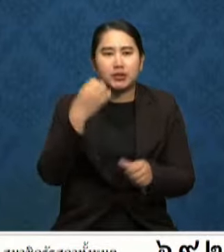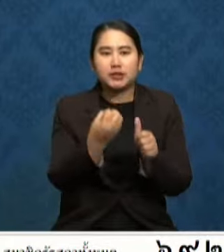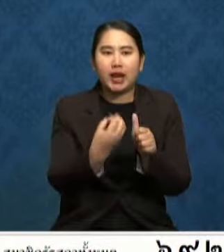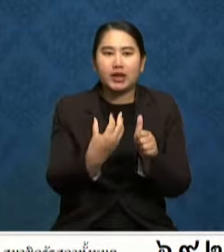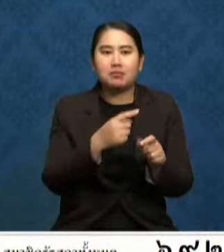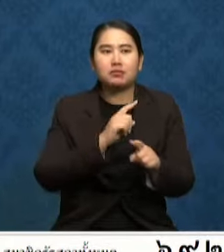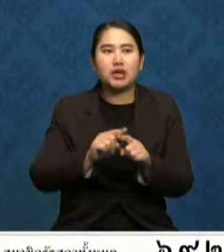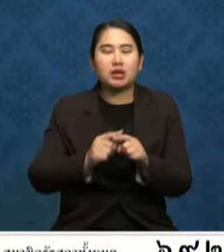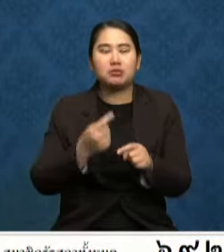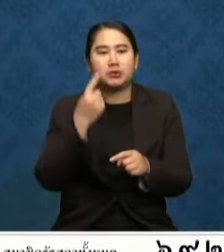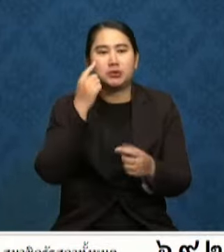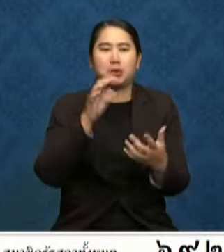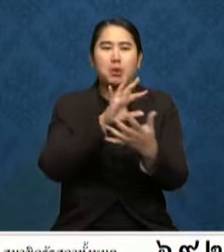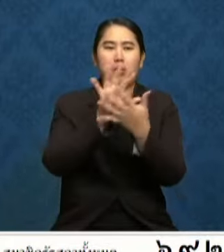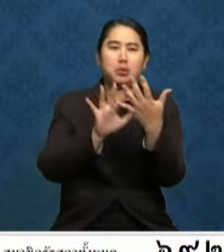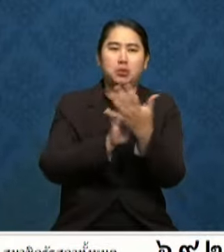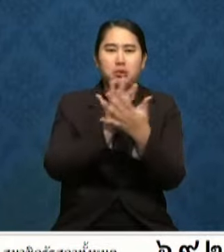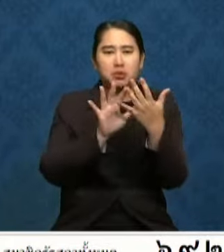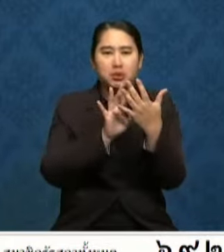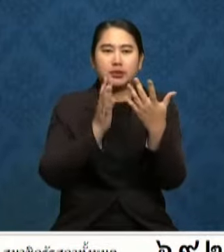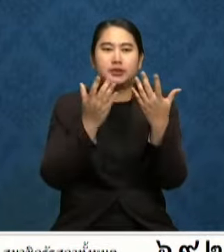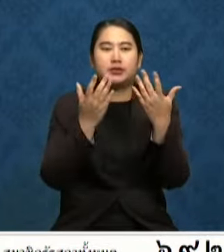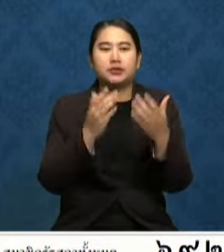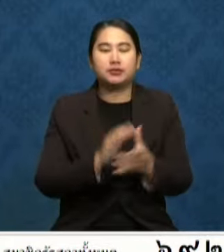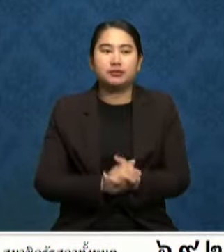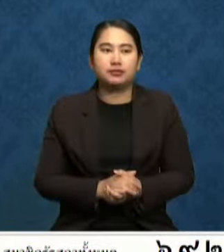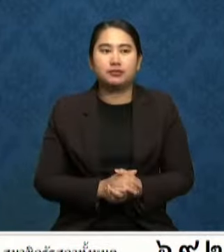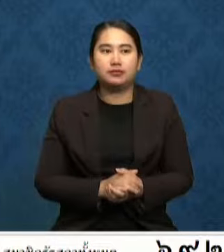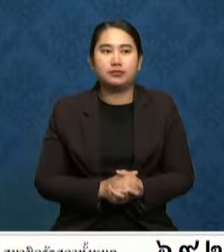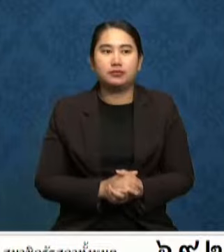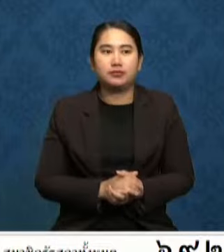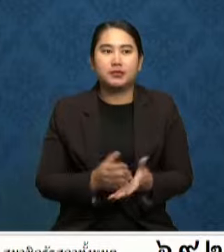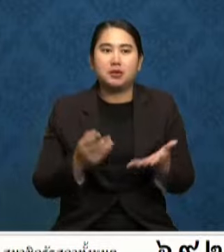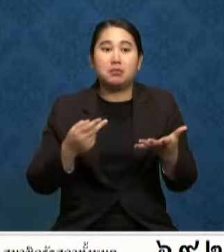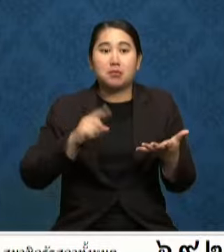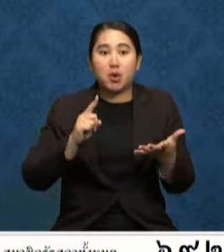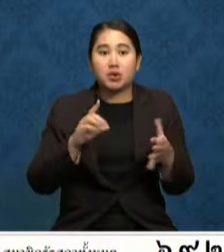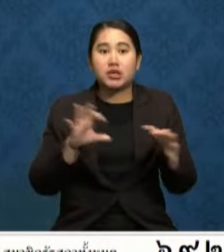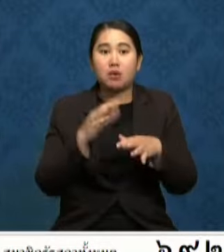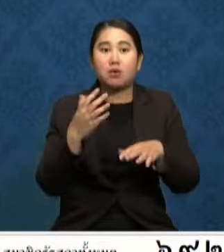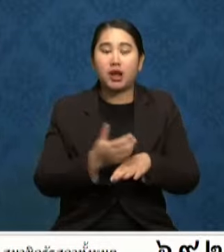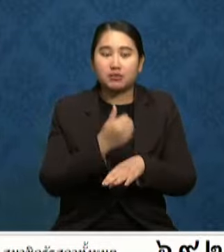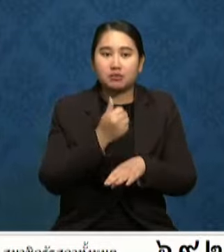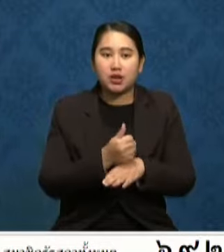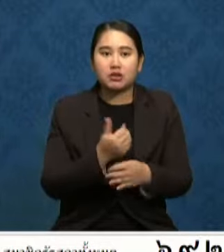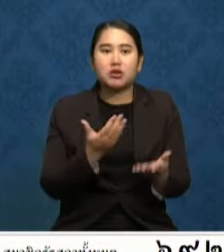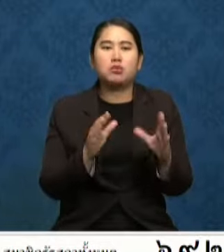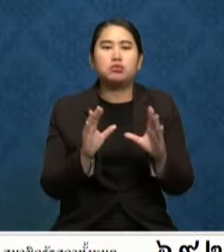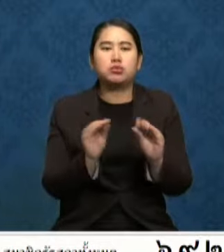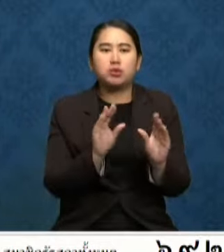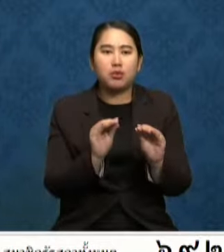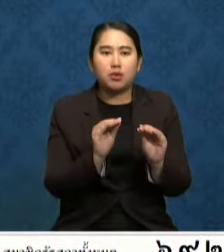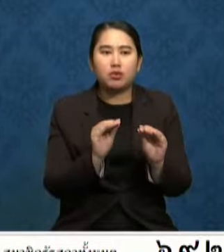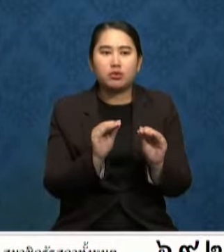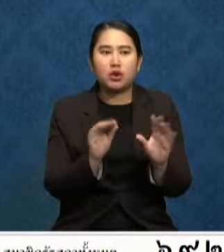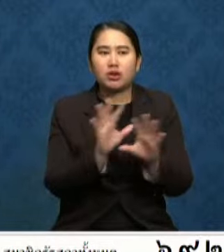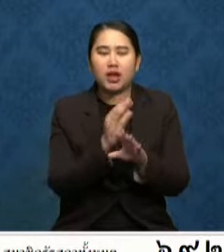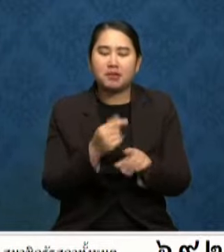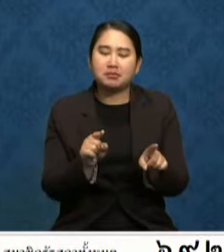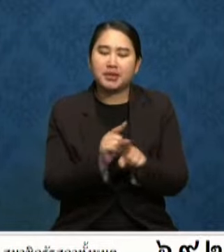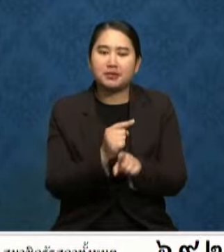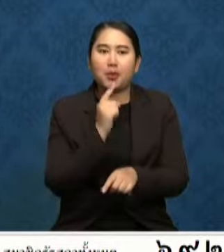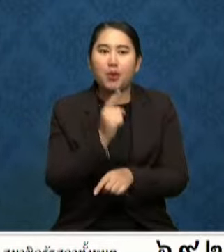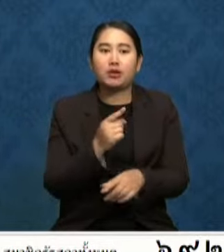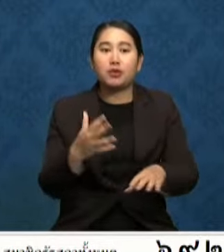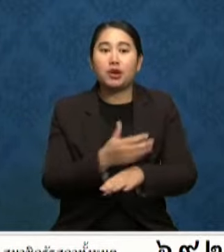เนี้อาจะปลนเปือนด้วยผลประโยนทางการเมืองกูดเพื่อบัฟกนทางก